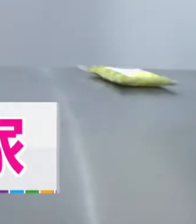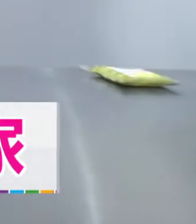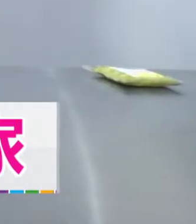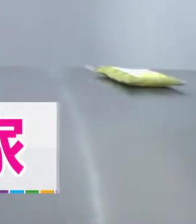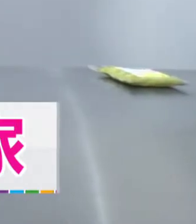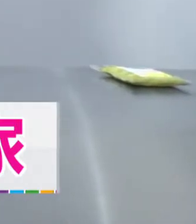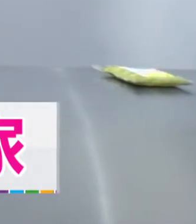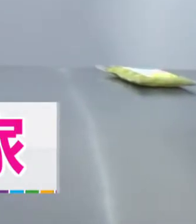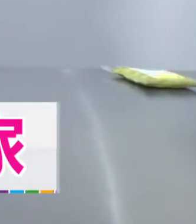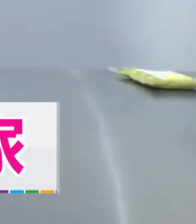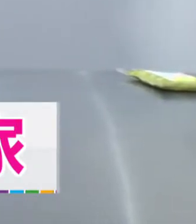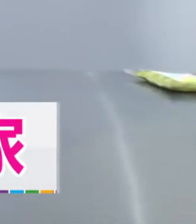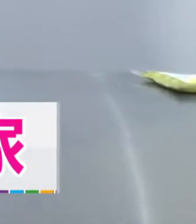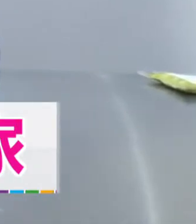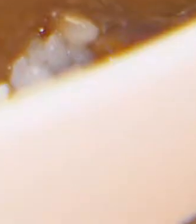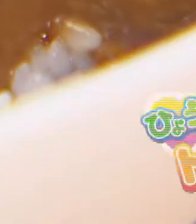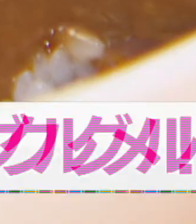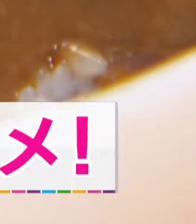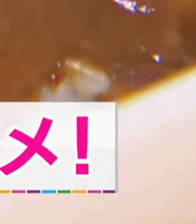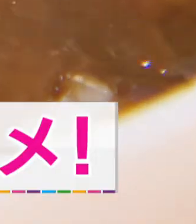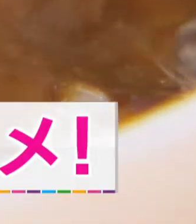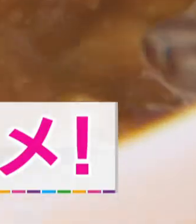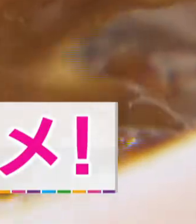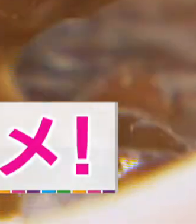お召し上がりください。 いきなり